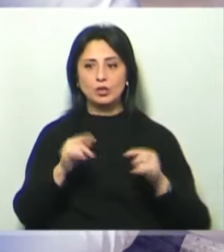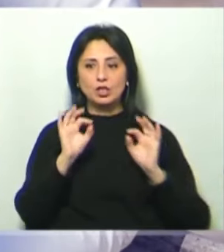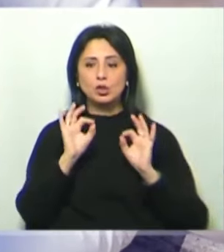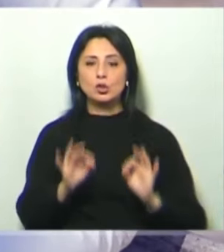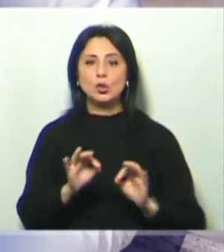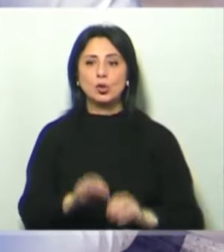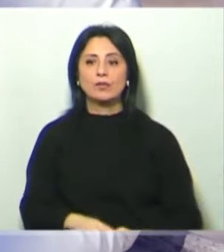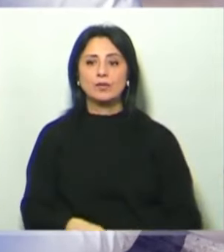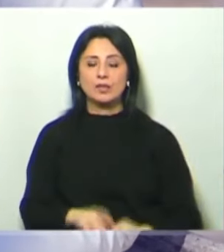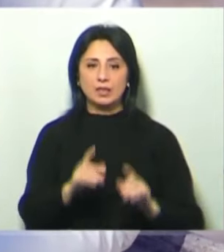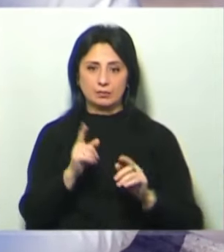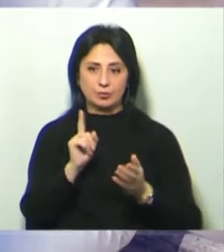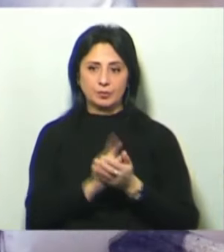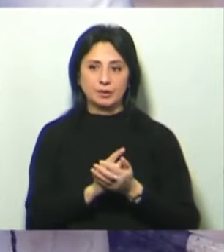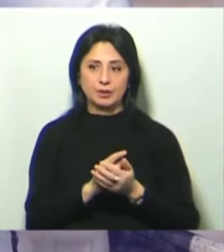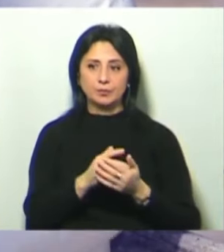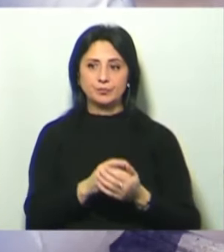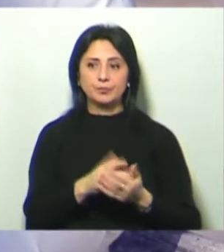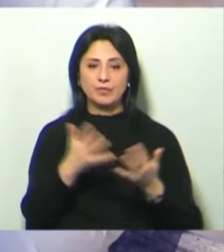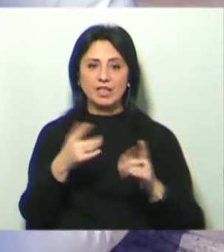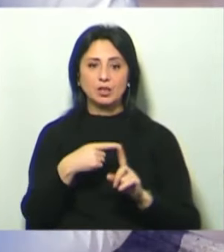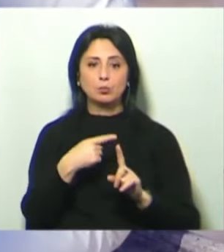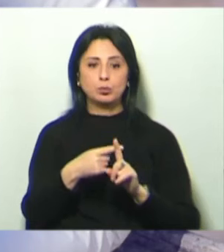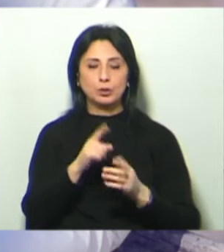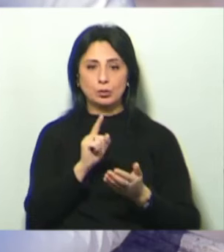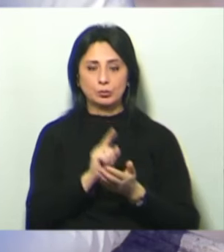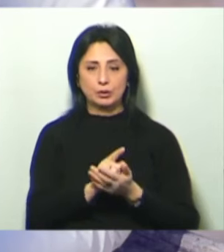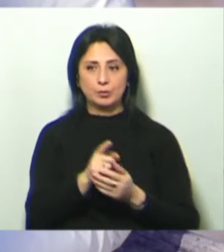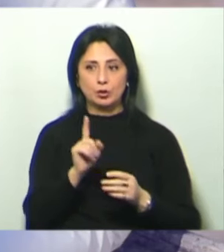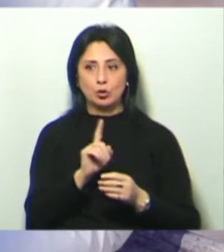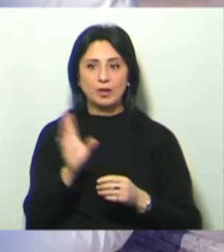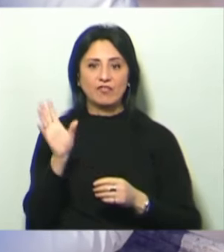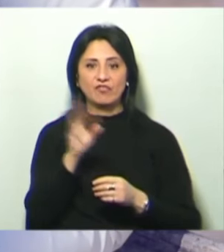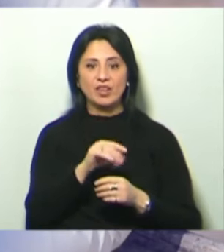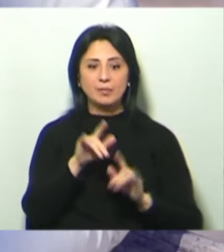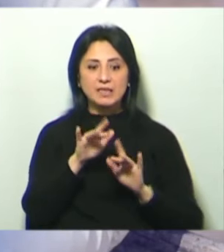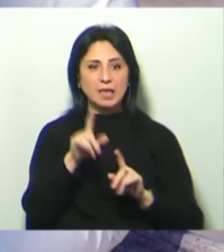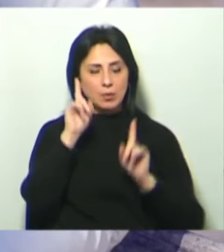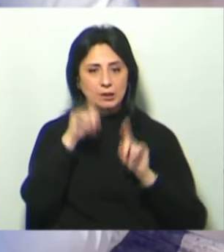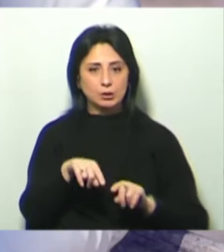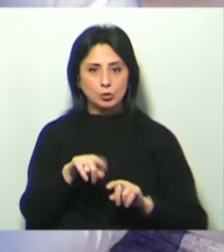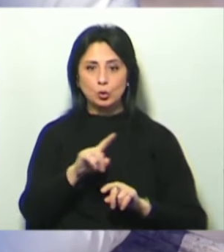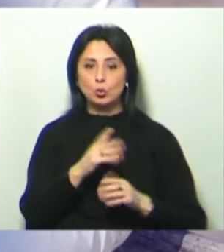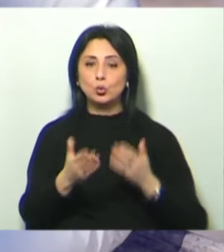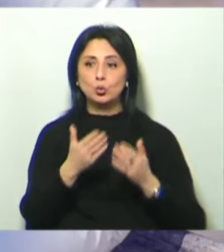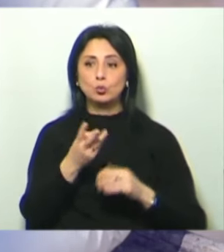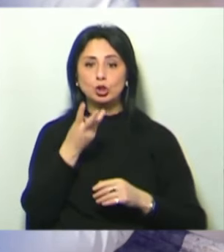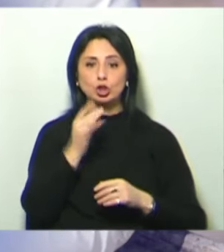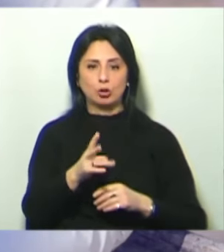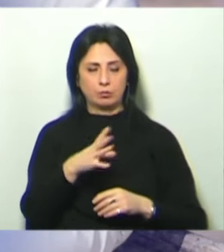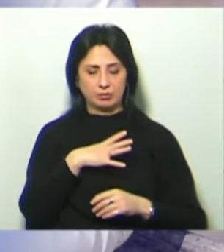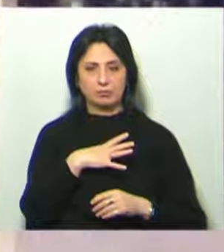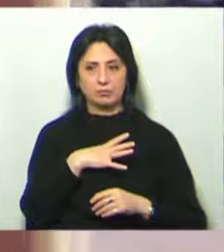სწორად. რასაკვირველია, ეს დიდი პლუსია და აუცილებელია, რომ ყველაფრის საქმის კურსში იყო, თუმცა შოკი